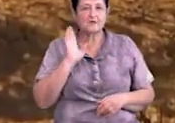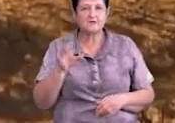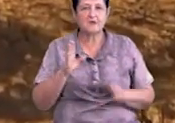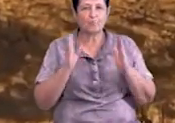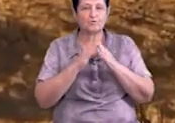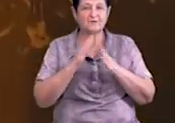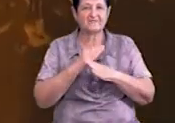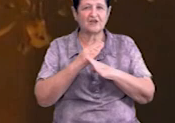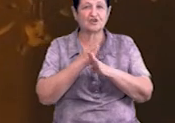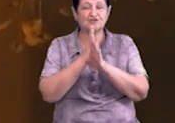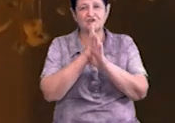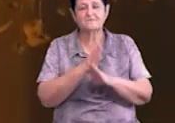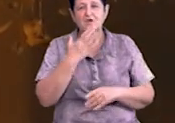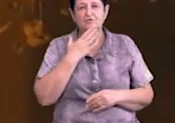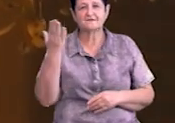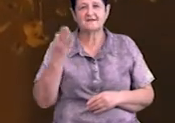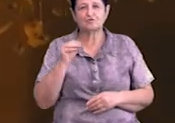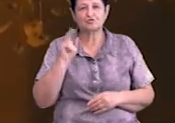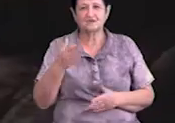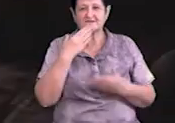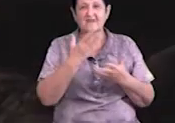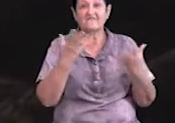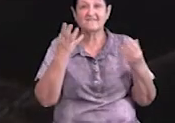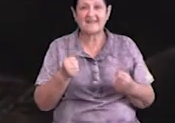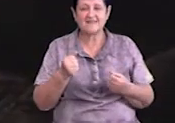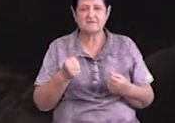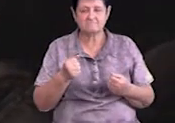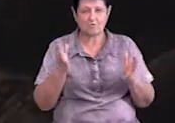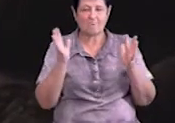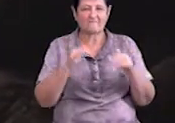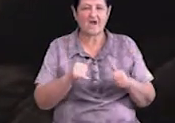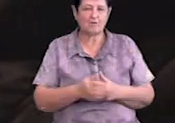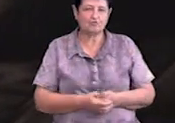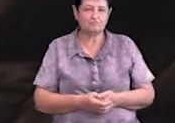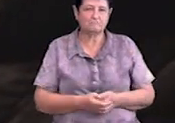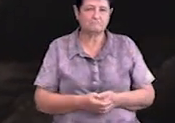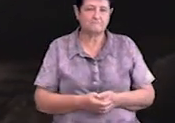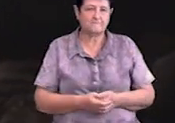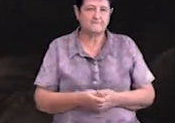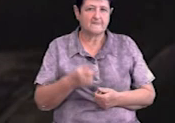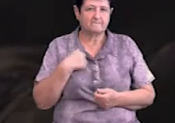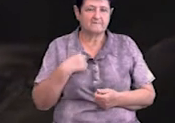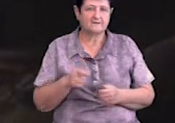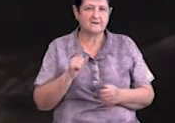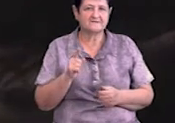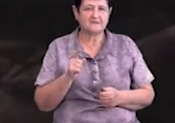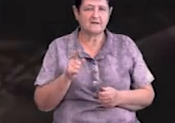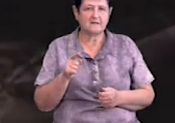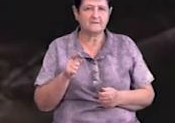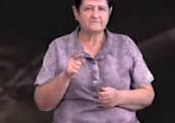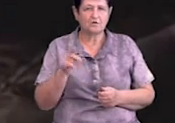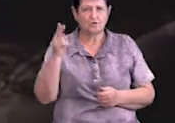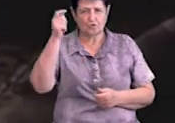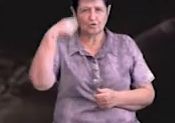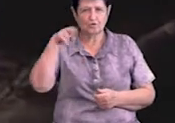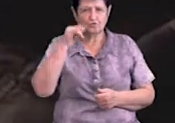трещить. Востаннє до ЖЕКу зверталися в день обвалу. Пліта пролізла під душем, вона стала дугою. Ну ніхто нічого